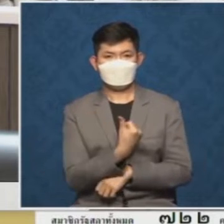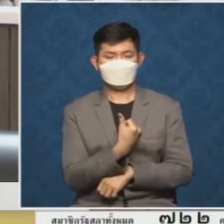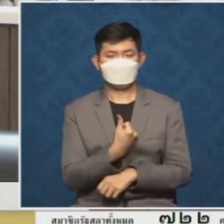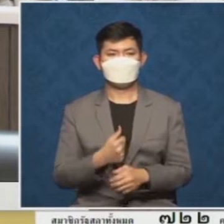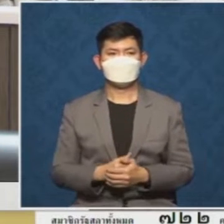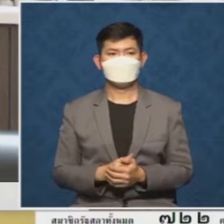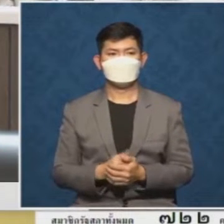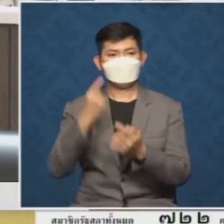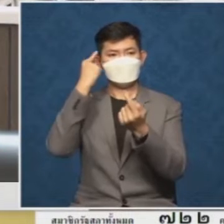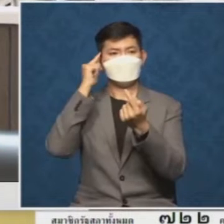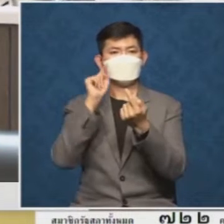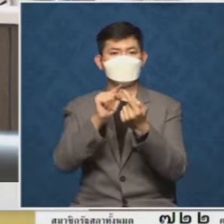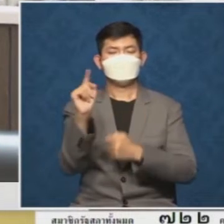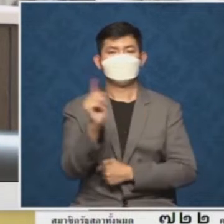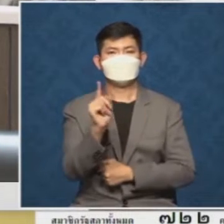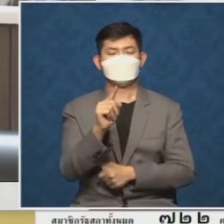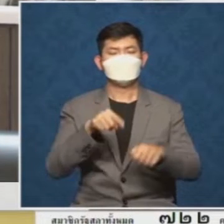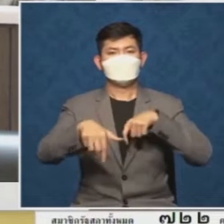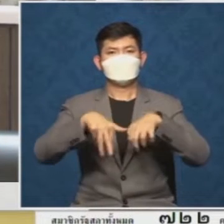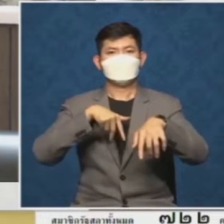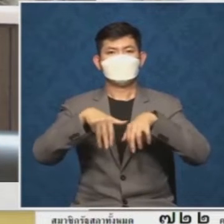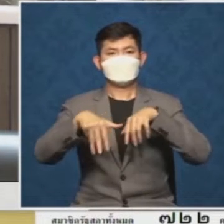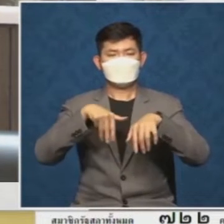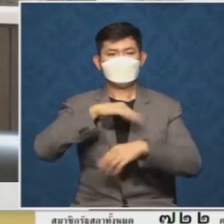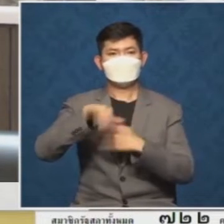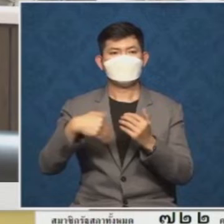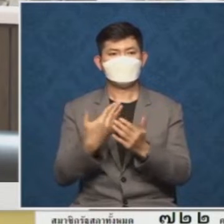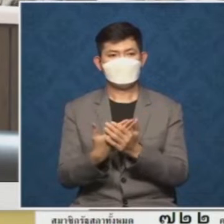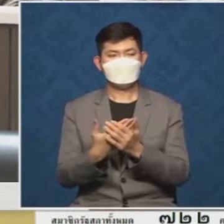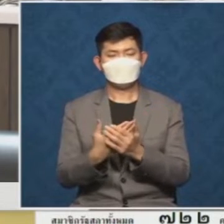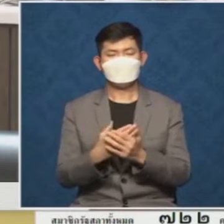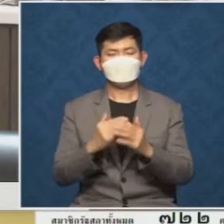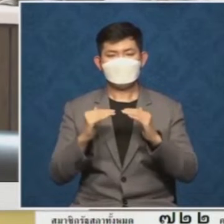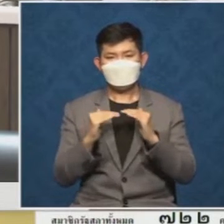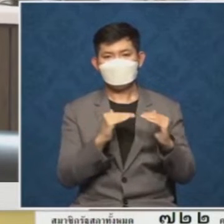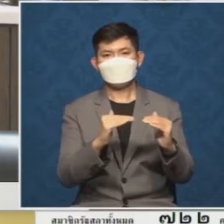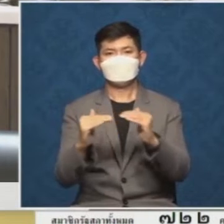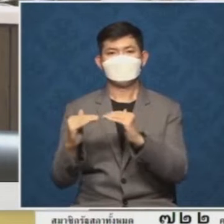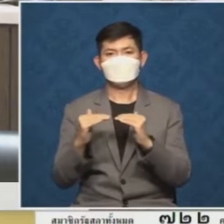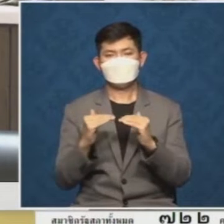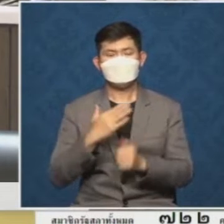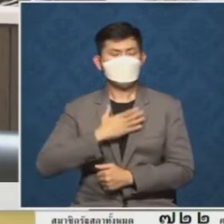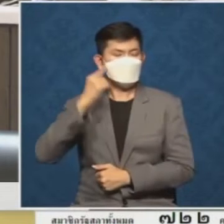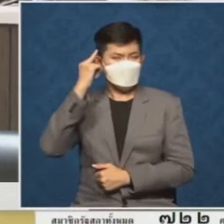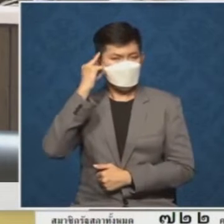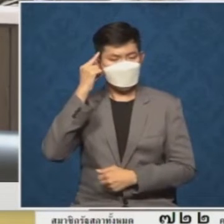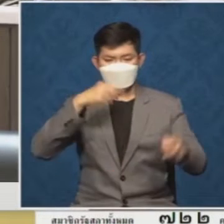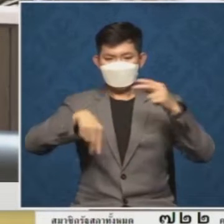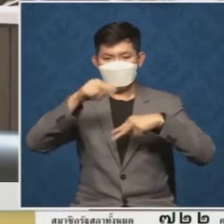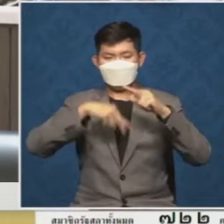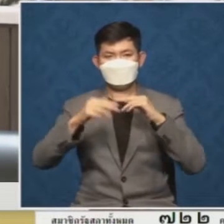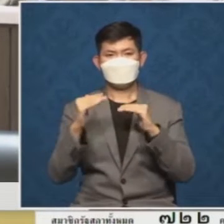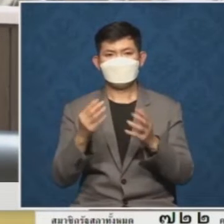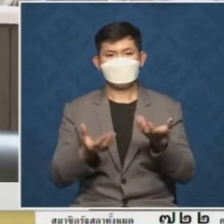แล้วก็วัตถุประสงค์อีกอันนึงก็คือเพื่อให้ประชาชนได้รับความยุติธรรมได้รับทราบสามารถตรวจสอบถึงกระบวน